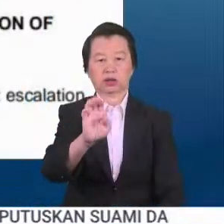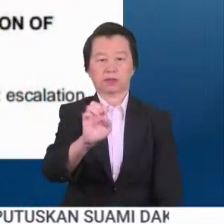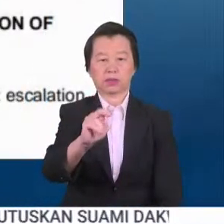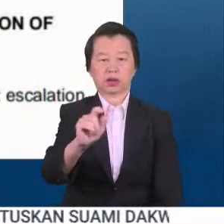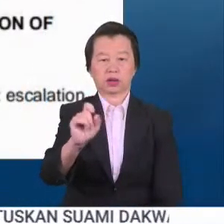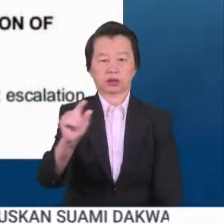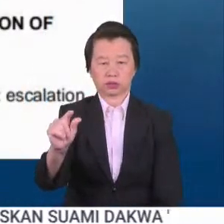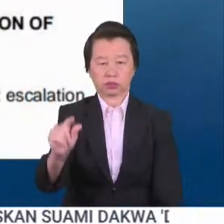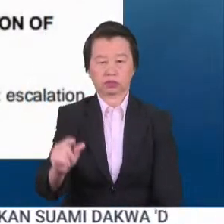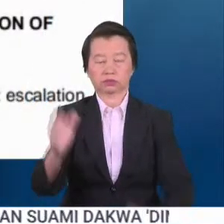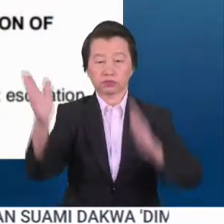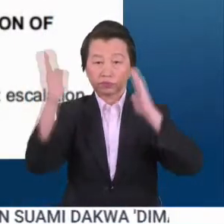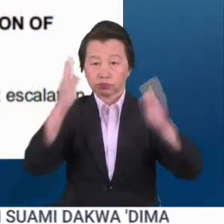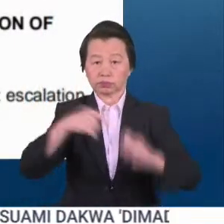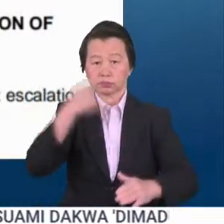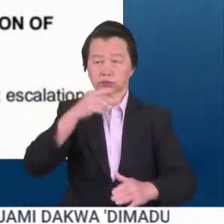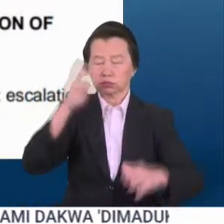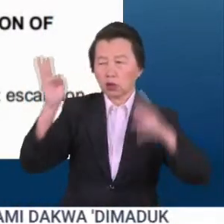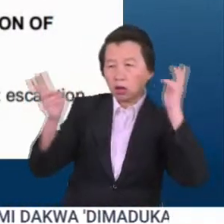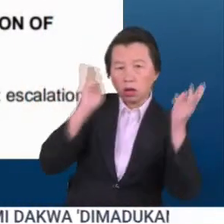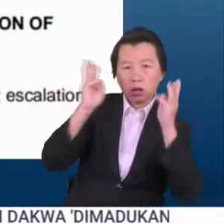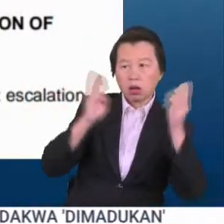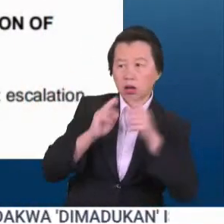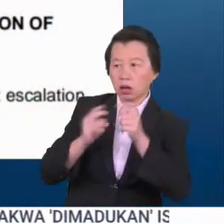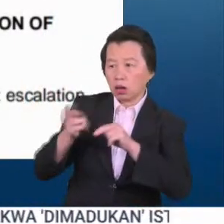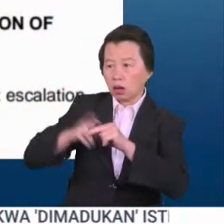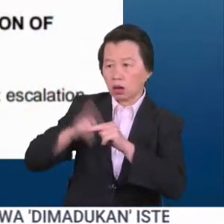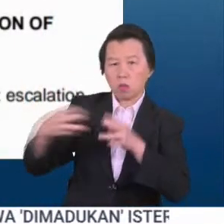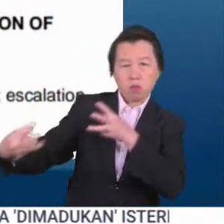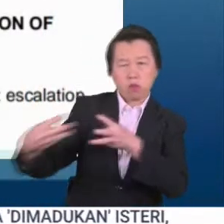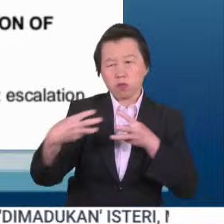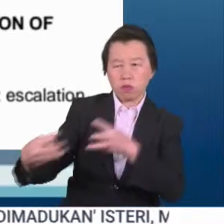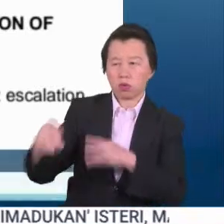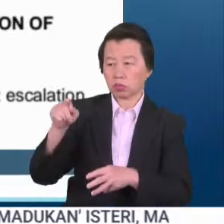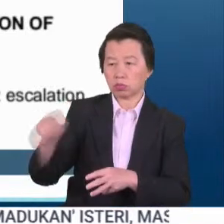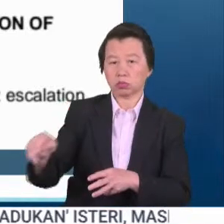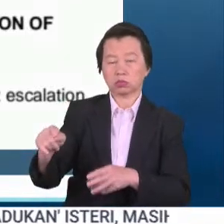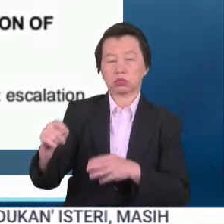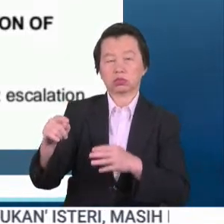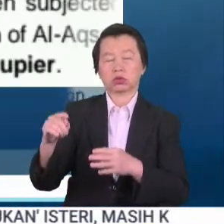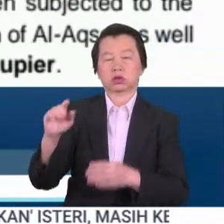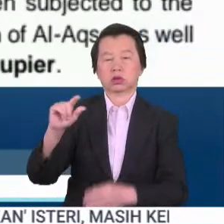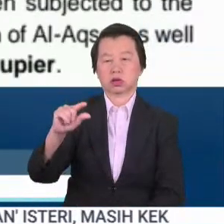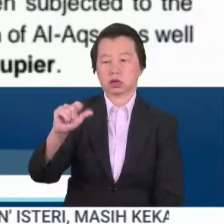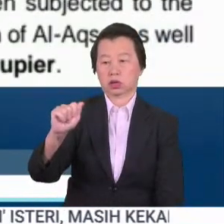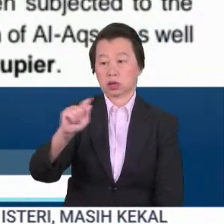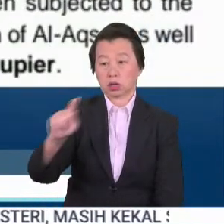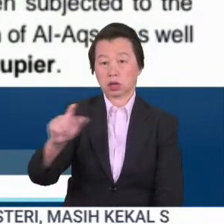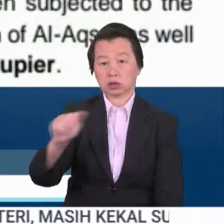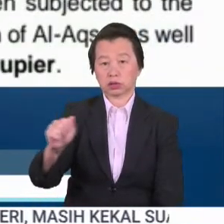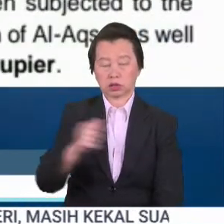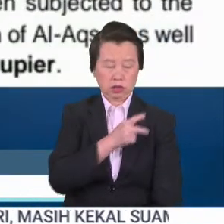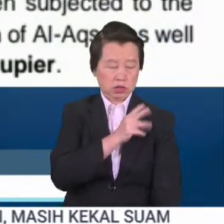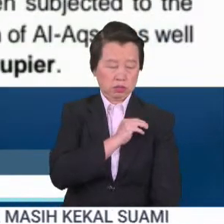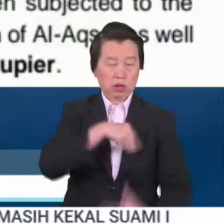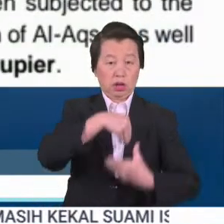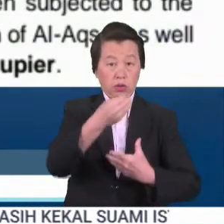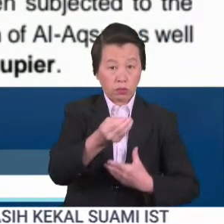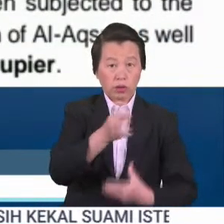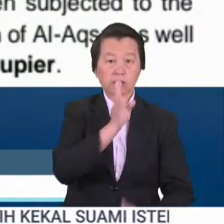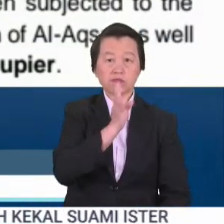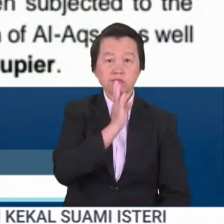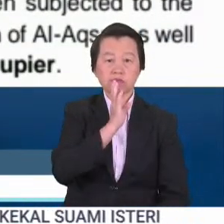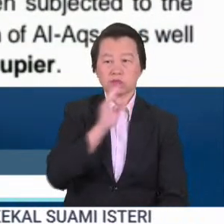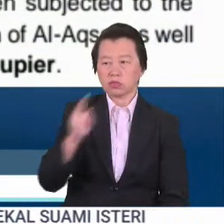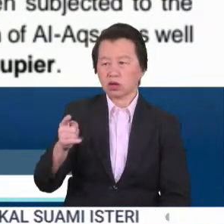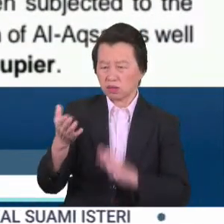Bentong Malaysia melahirkan kebimbangan Terhadap Peningkatan pertempuran di sekitar Semenanjung gaz Kementerian Luar dalam perenyataan berkata